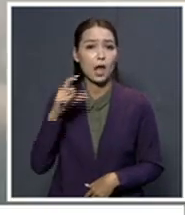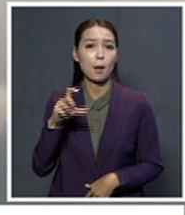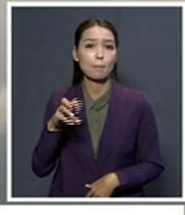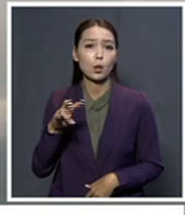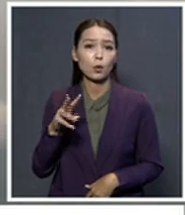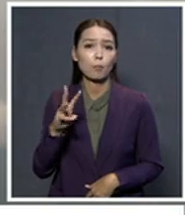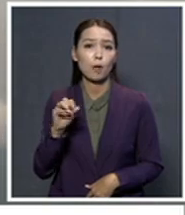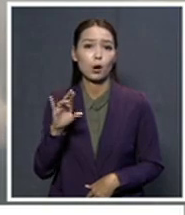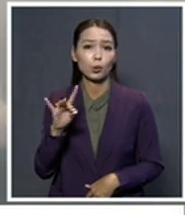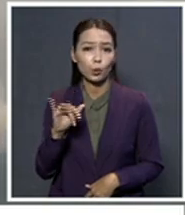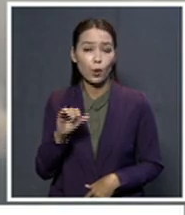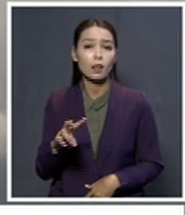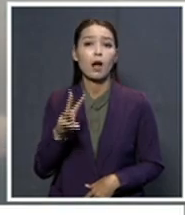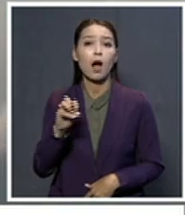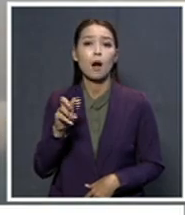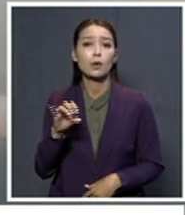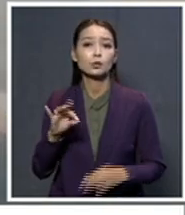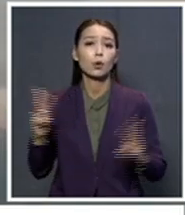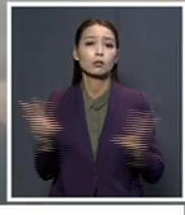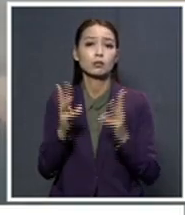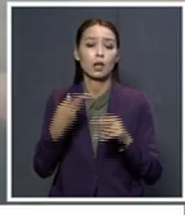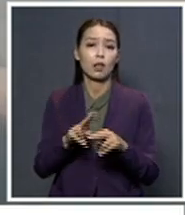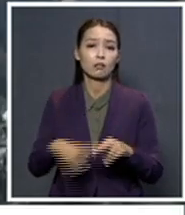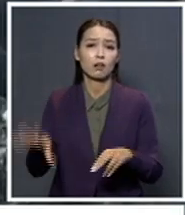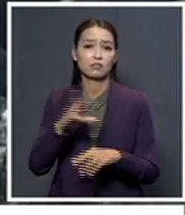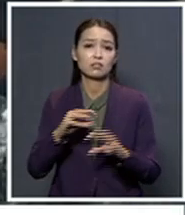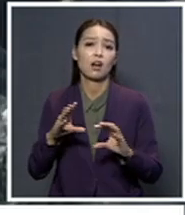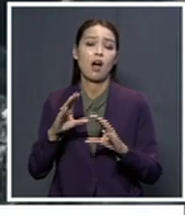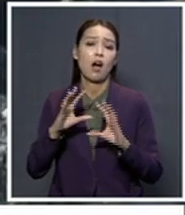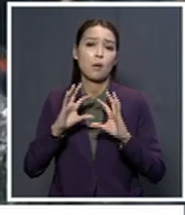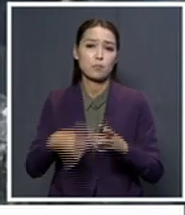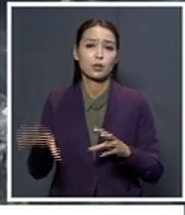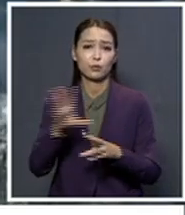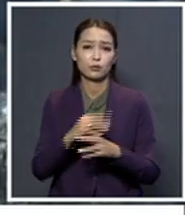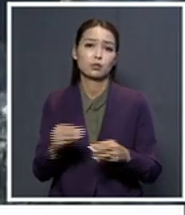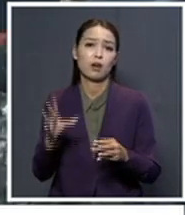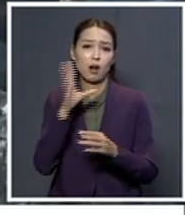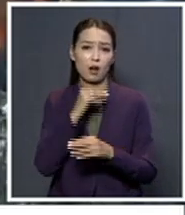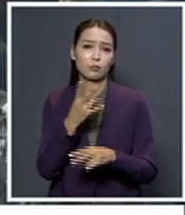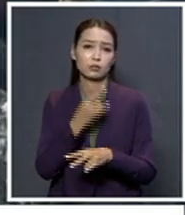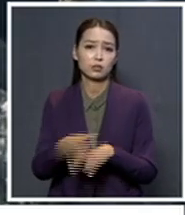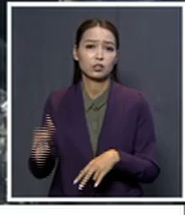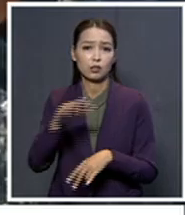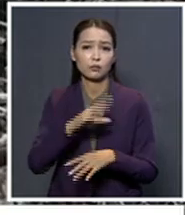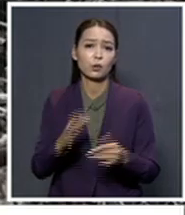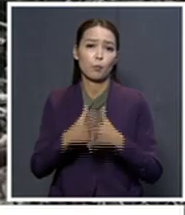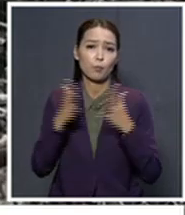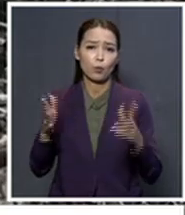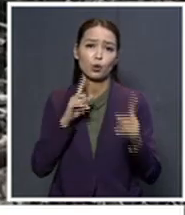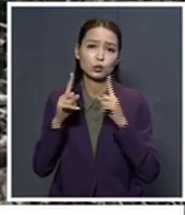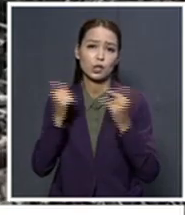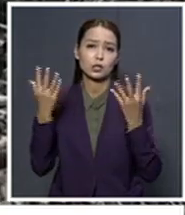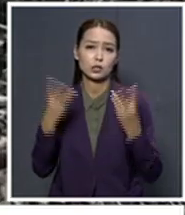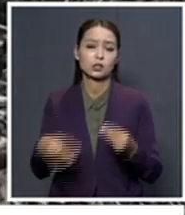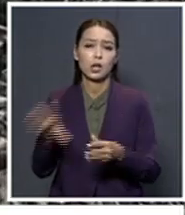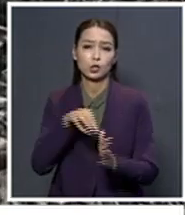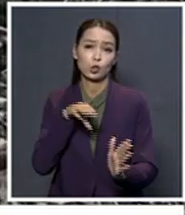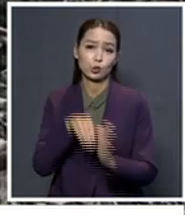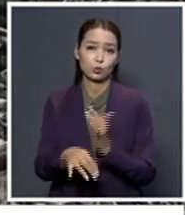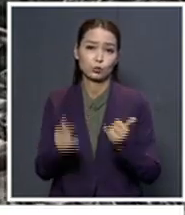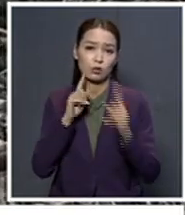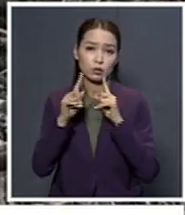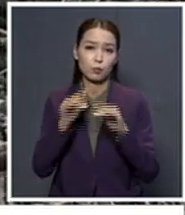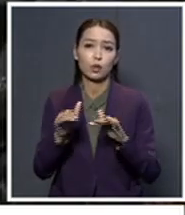Макрон Амазондағы өртті әлемдік дағдарыс деп атап, оны үлкен жетіліктің ертең ашылатын саммитінің күн тәртібіне енгізуді